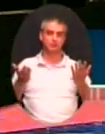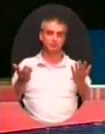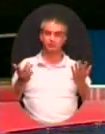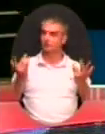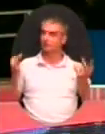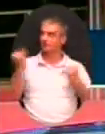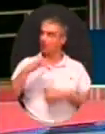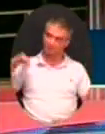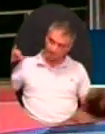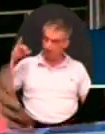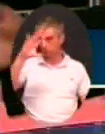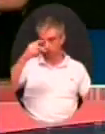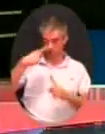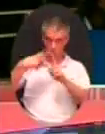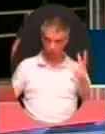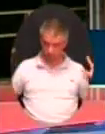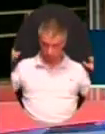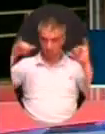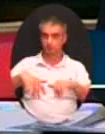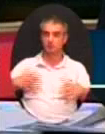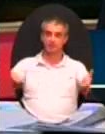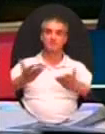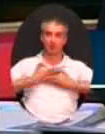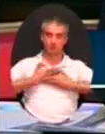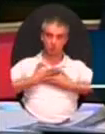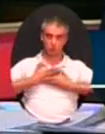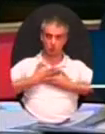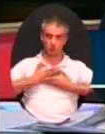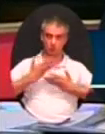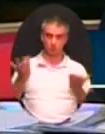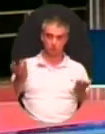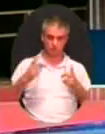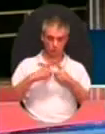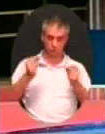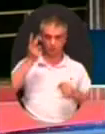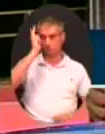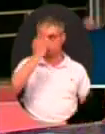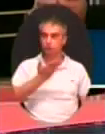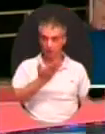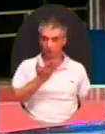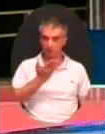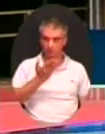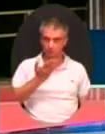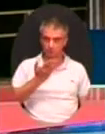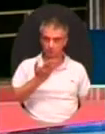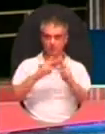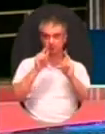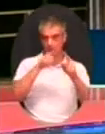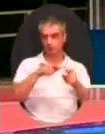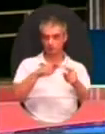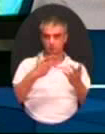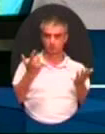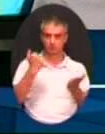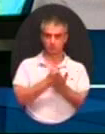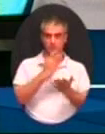ולהביא מטוסים עם גויים כאן, ויקבלו צטר לך מחוץ לארץ, קהילה זאת